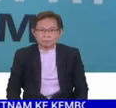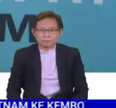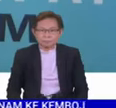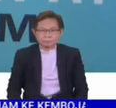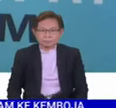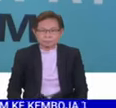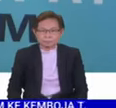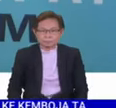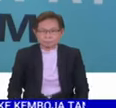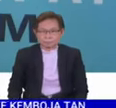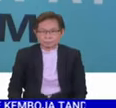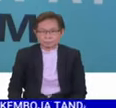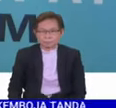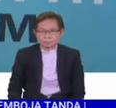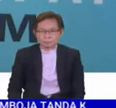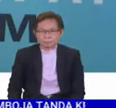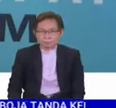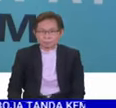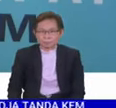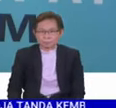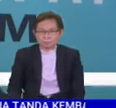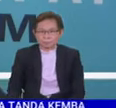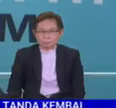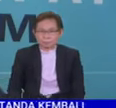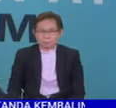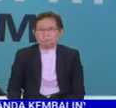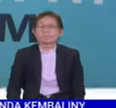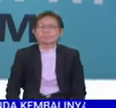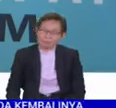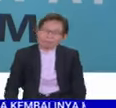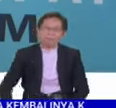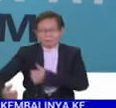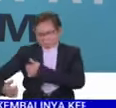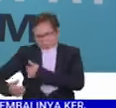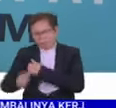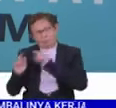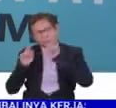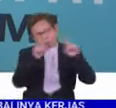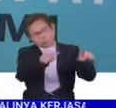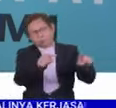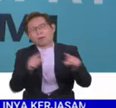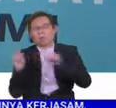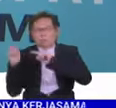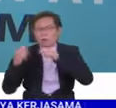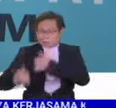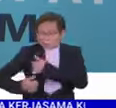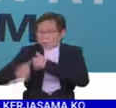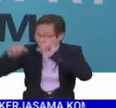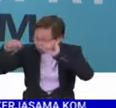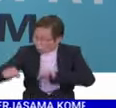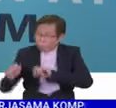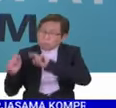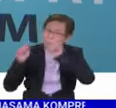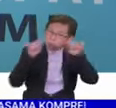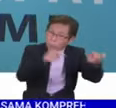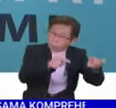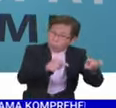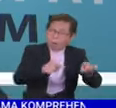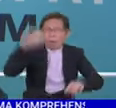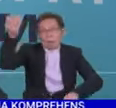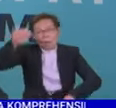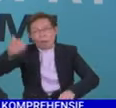Untuk tentera, dia allow boleh menghadiri ceramah-ceramah tetapi tidak di dalam pakaian